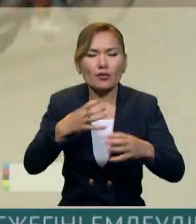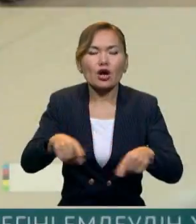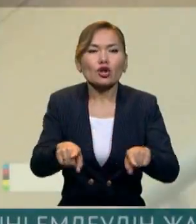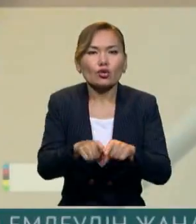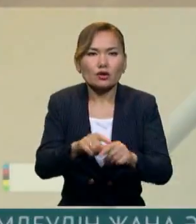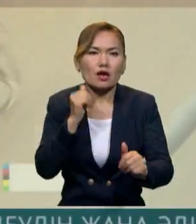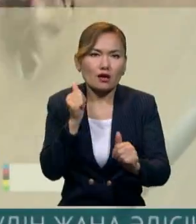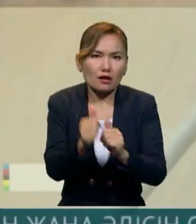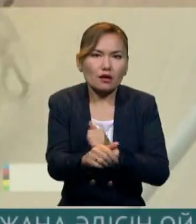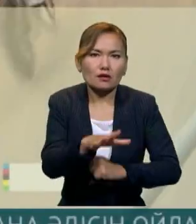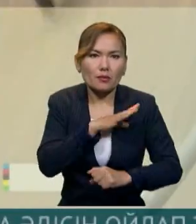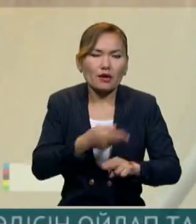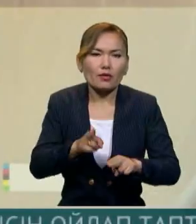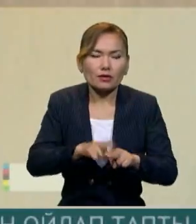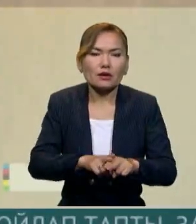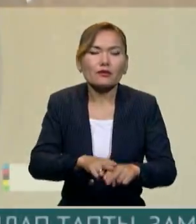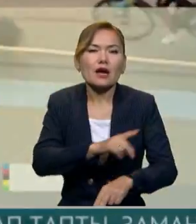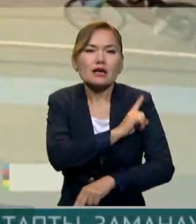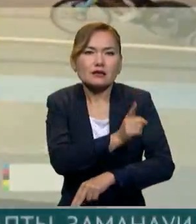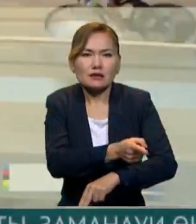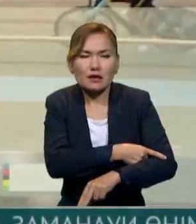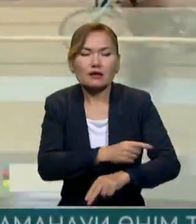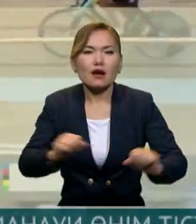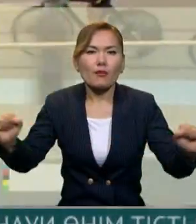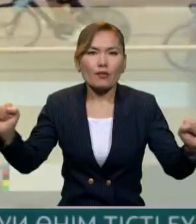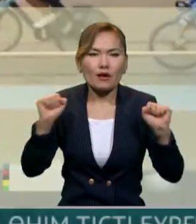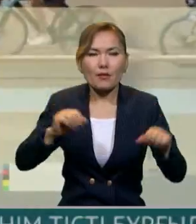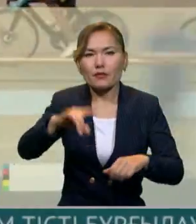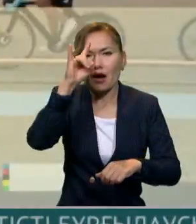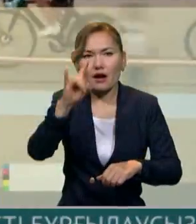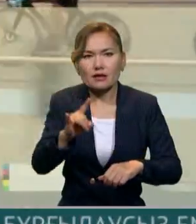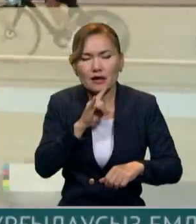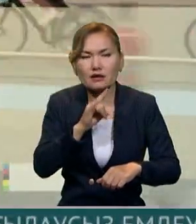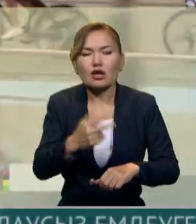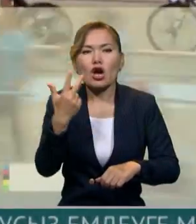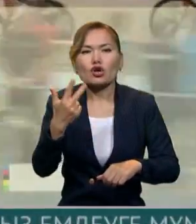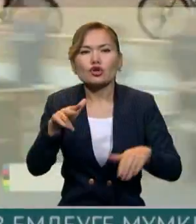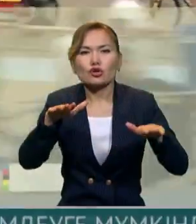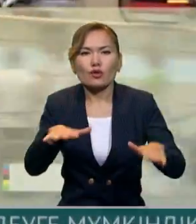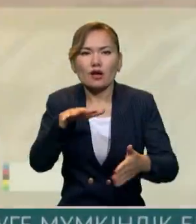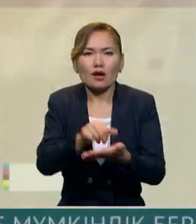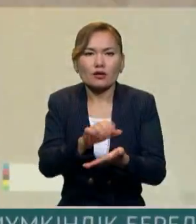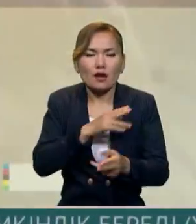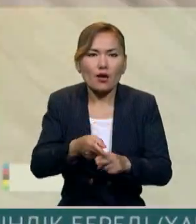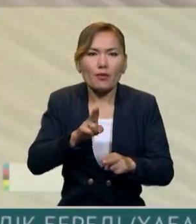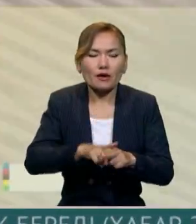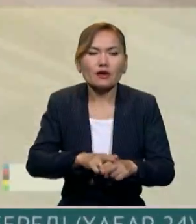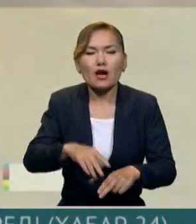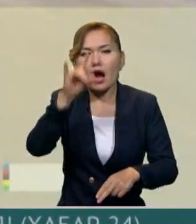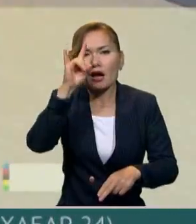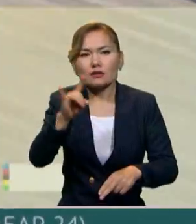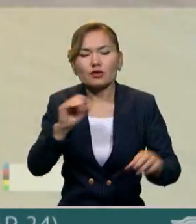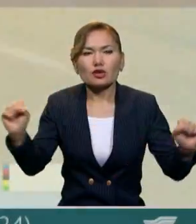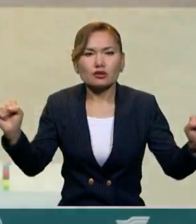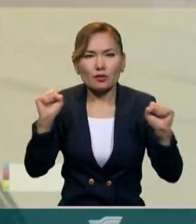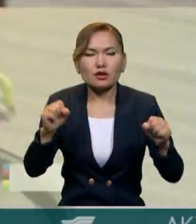да топ жарған болатын. Ал енді міне өз мықтылығын әлемдік деңгейде дәлелдеп отыр. Андрейден бөлек Кейрен бәсекесінде тағы бір